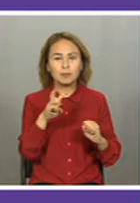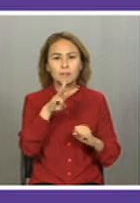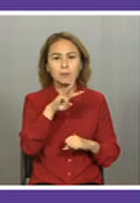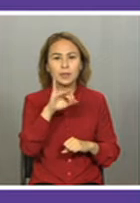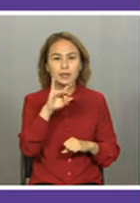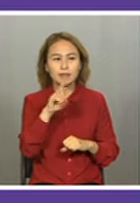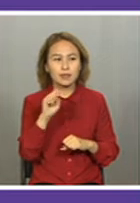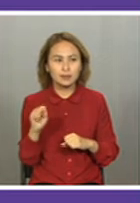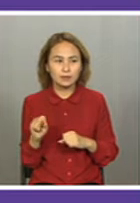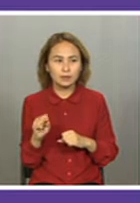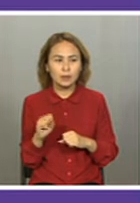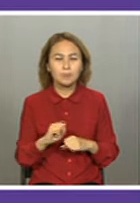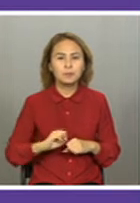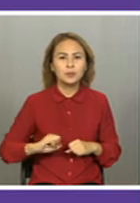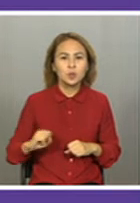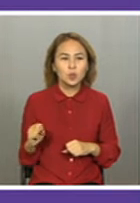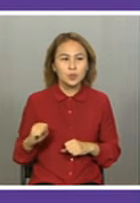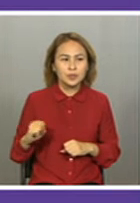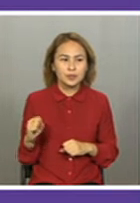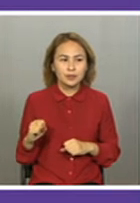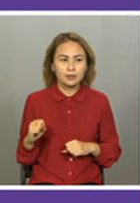жомарттық, мұрзалық,